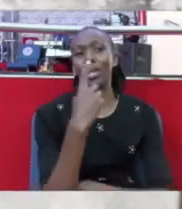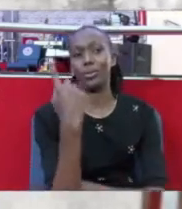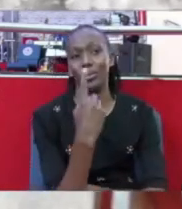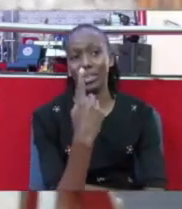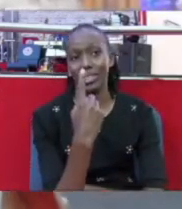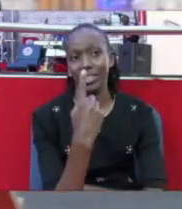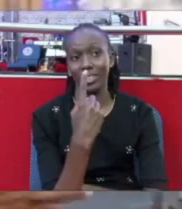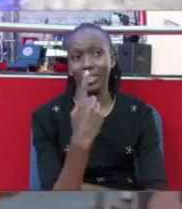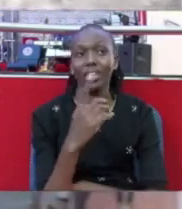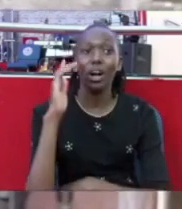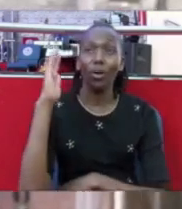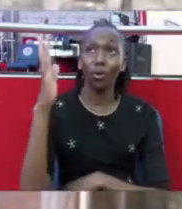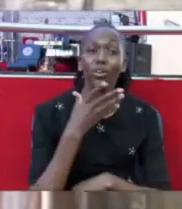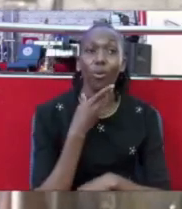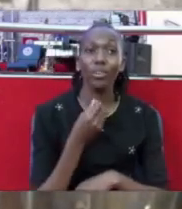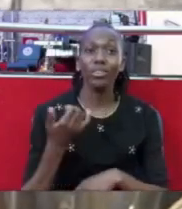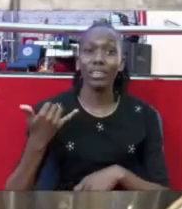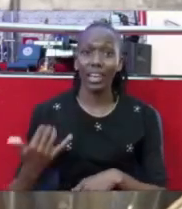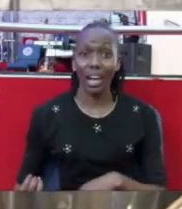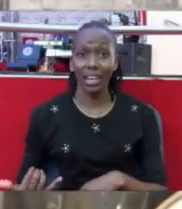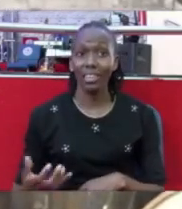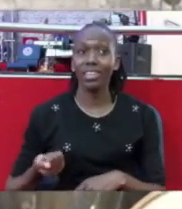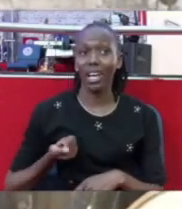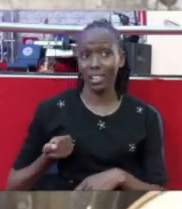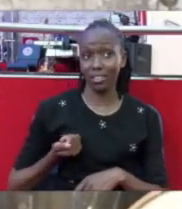he wants young girls to get married. Na anataka pia